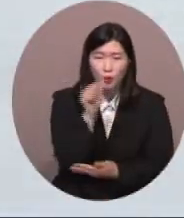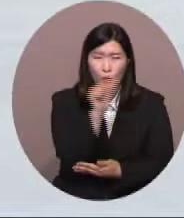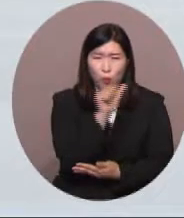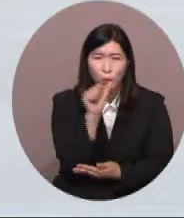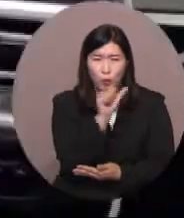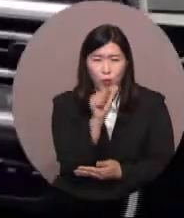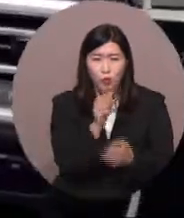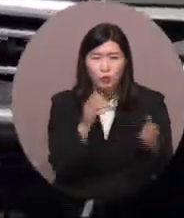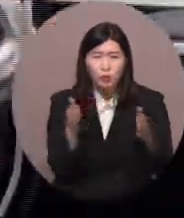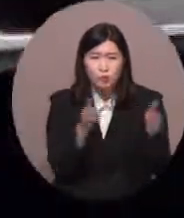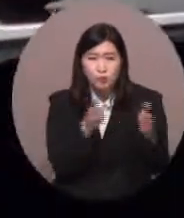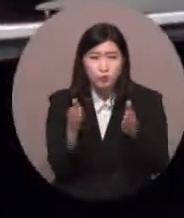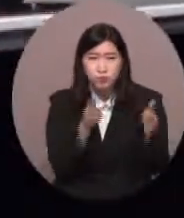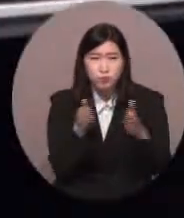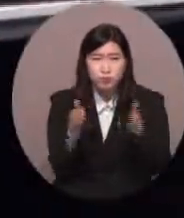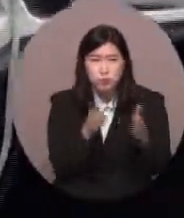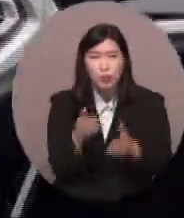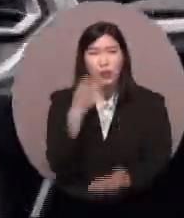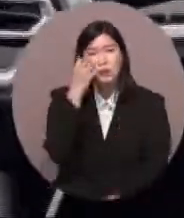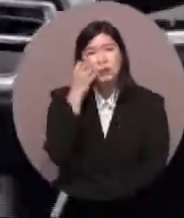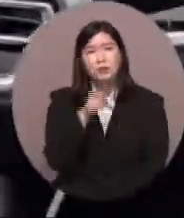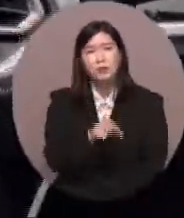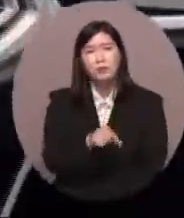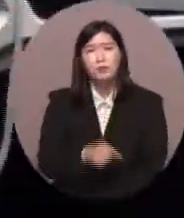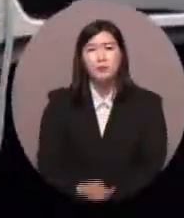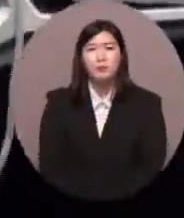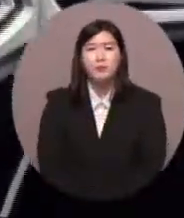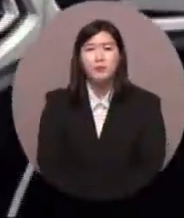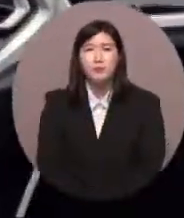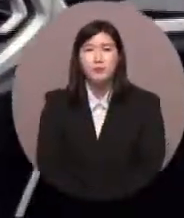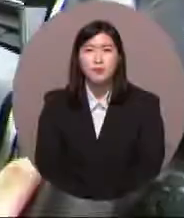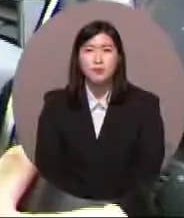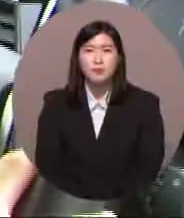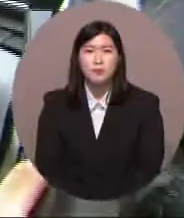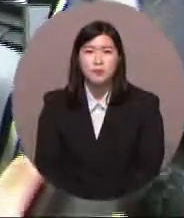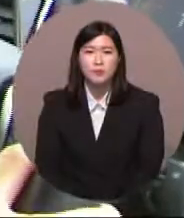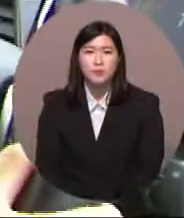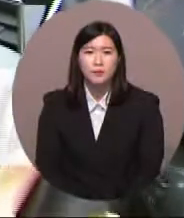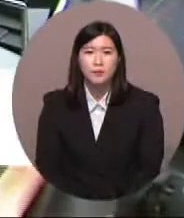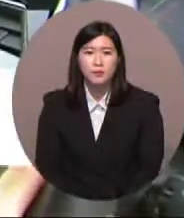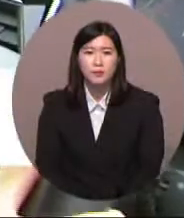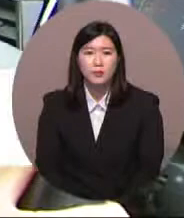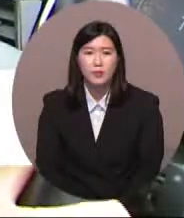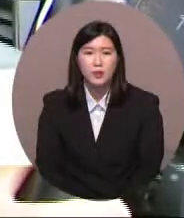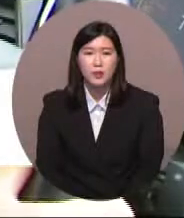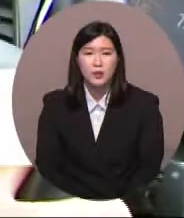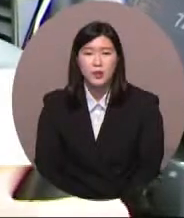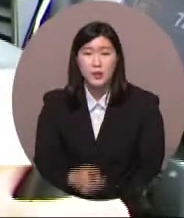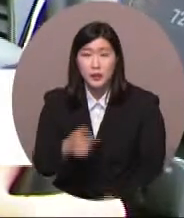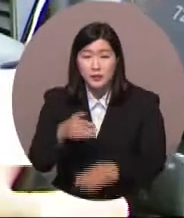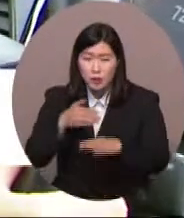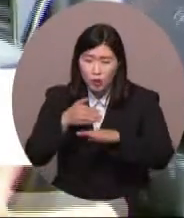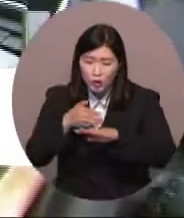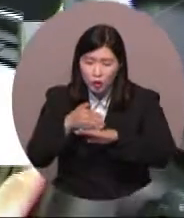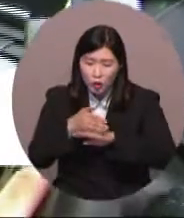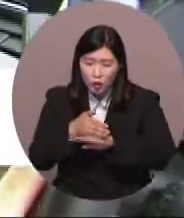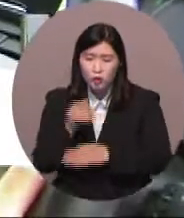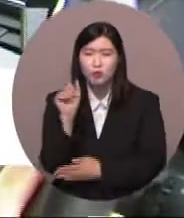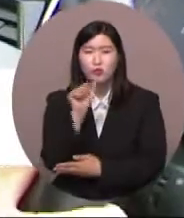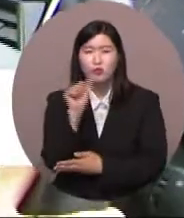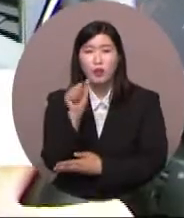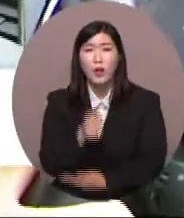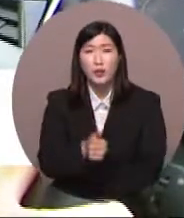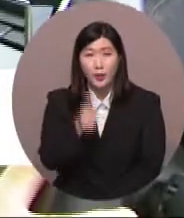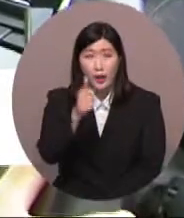차량은 운전대를 조작하기 힘들 정도로 휘청입니다. 감속해서 운전해 주시는 것이 가장 안전합니다.